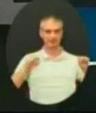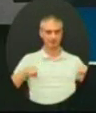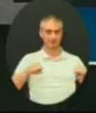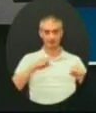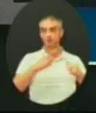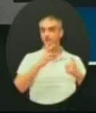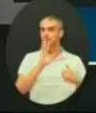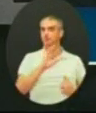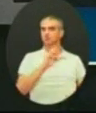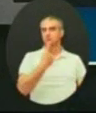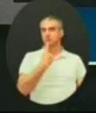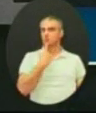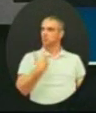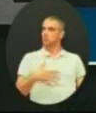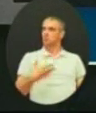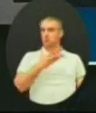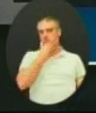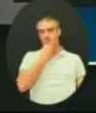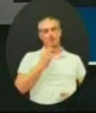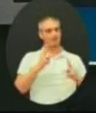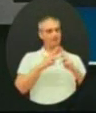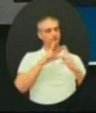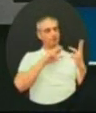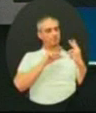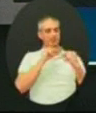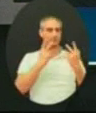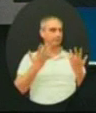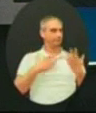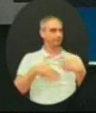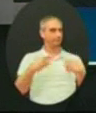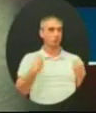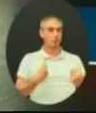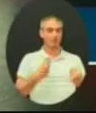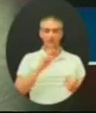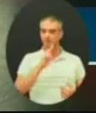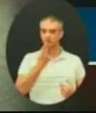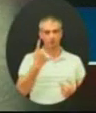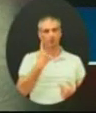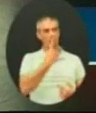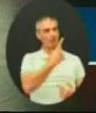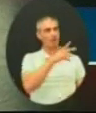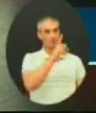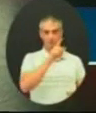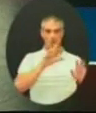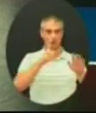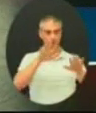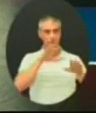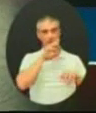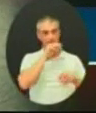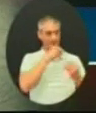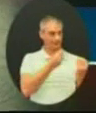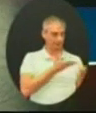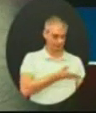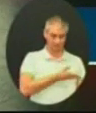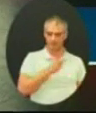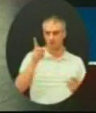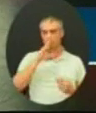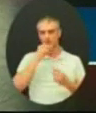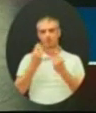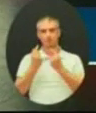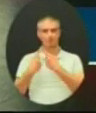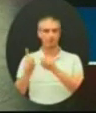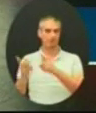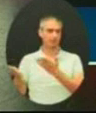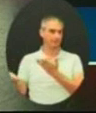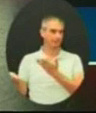מצד אחד אתה אומר איזה יופי שנפגשים ומדברים והכל ברוח טובה, מצד שני אחד מדבר על תפוחים והשני מדבר על, לא יודעת